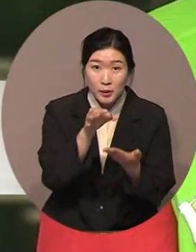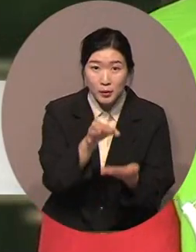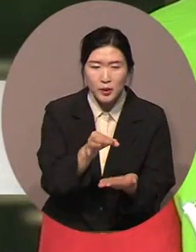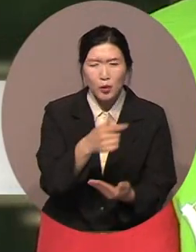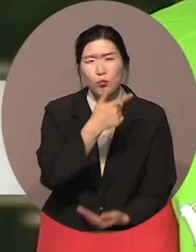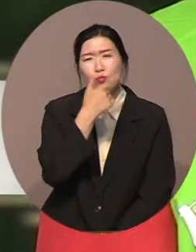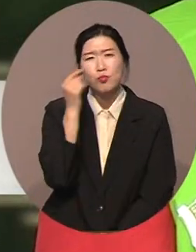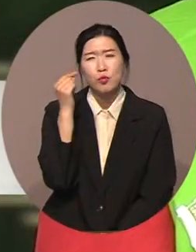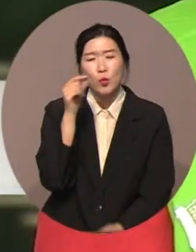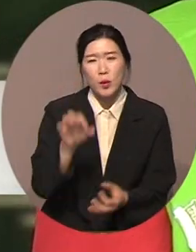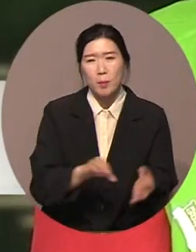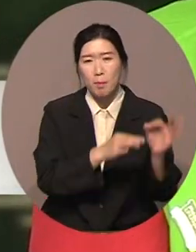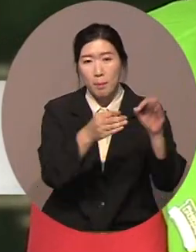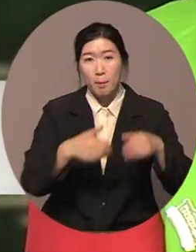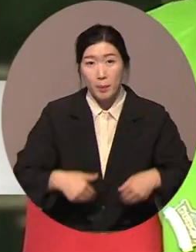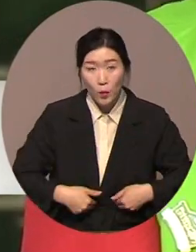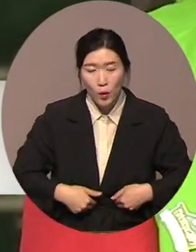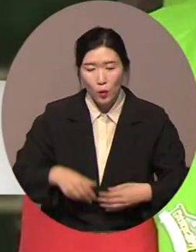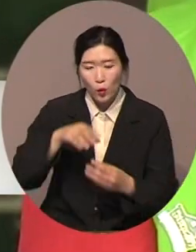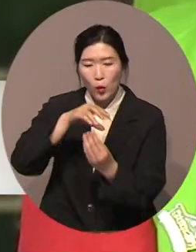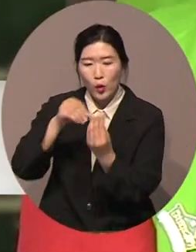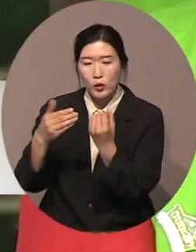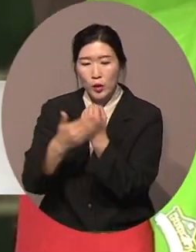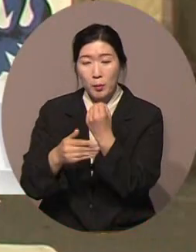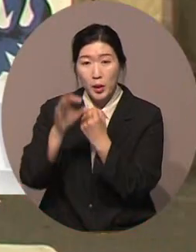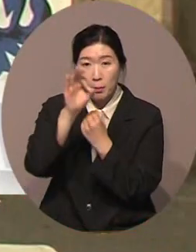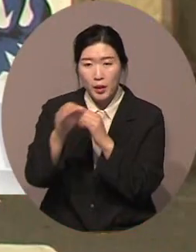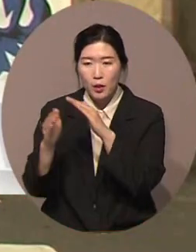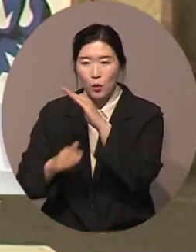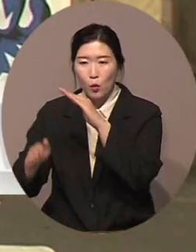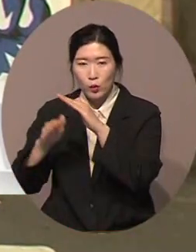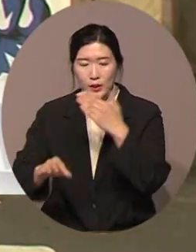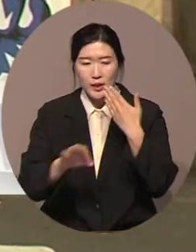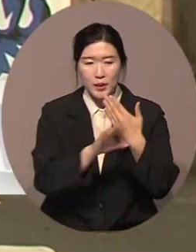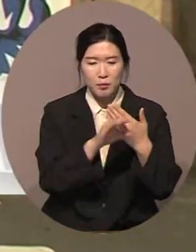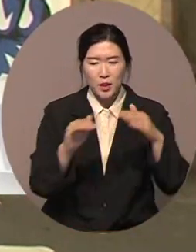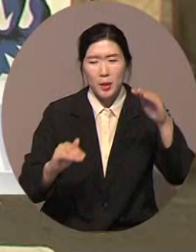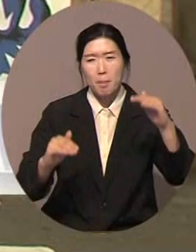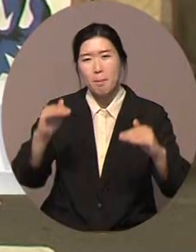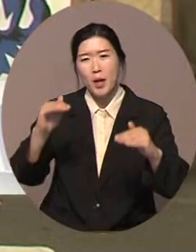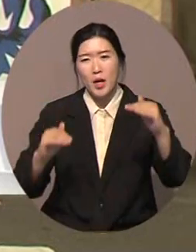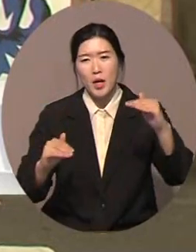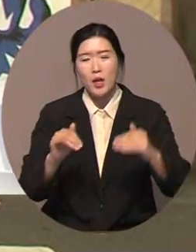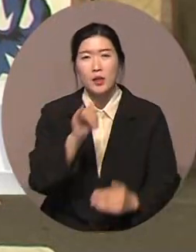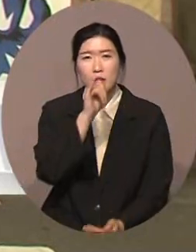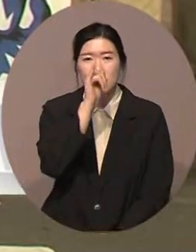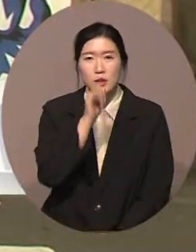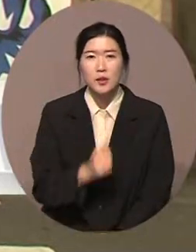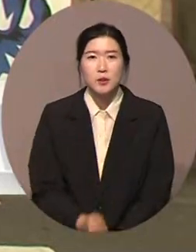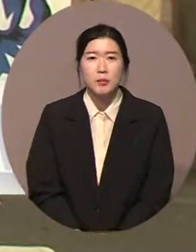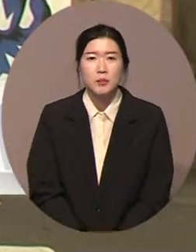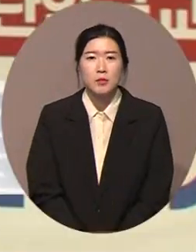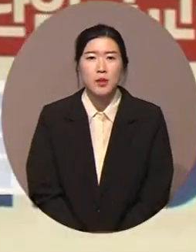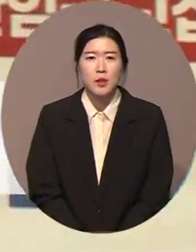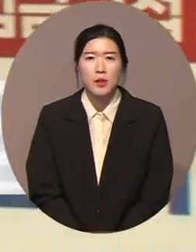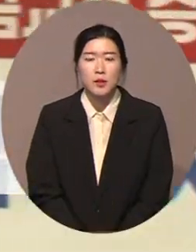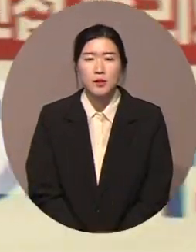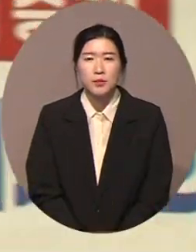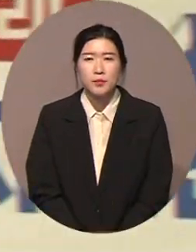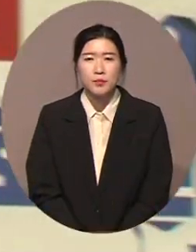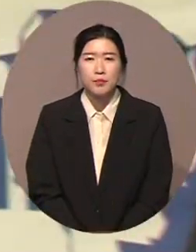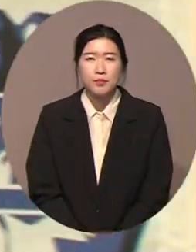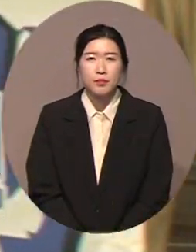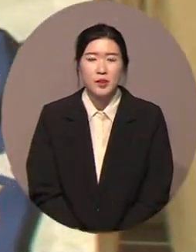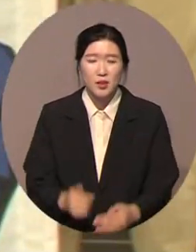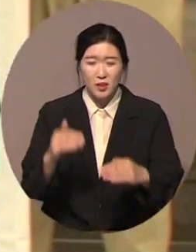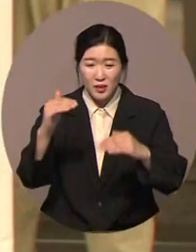수준에도 미치지 못하고 명절 휴가비도 정규직과 달리 160만원을 쪼개 설과 추석에 나누어 받고